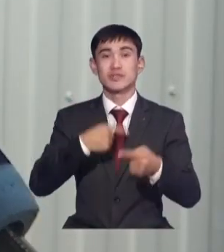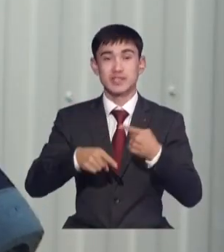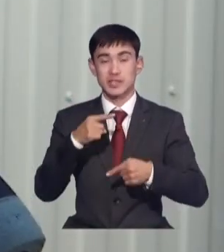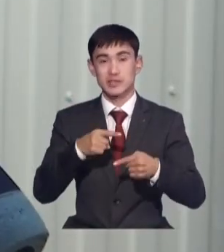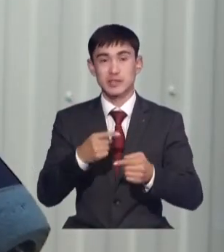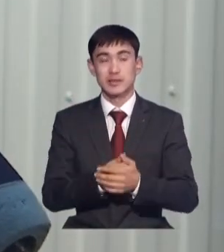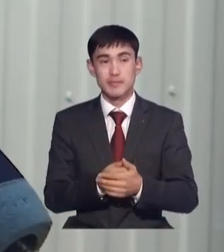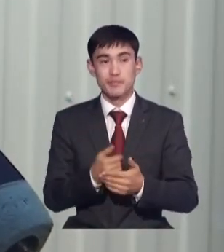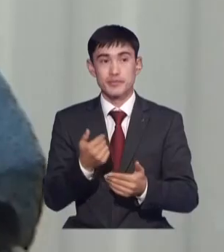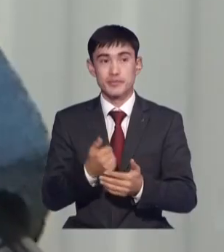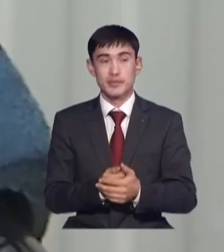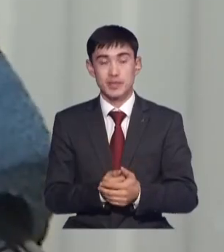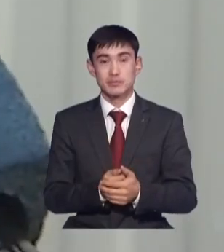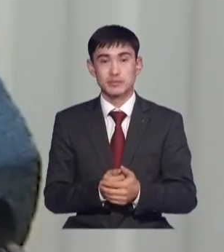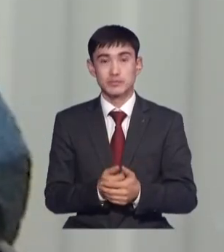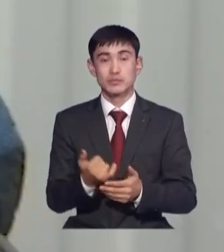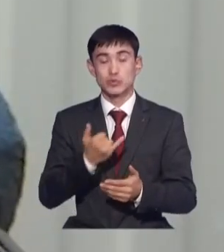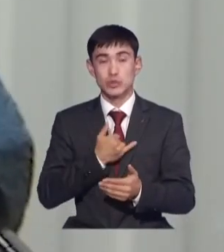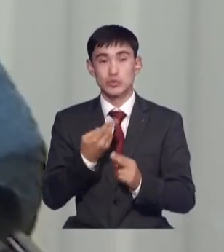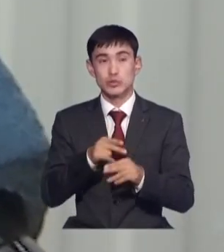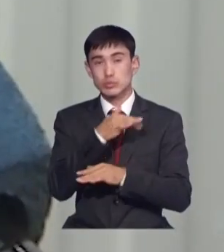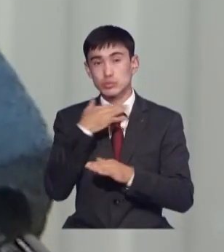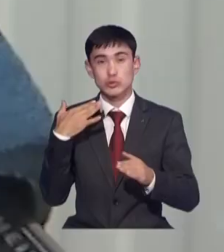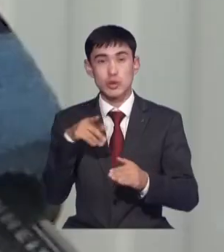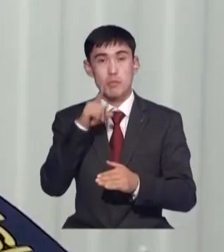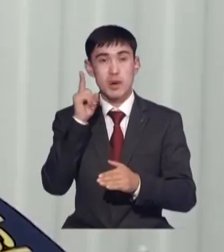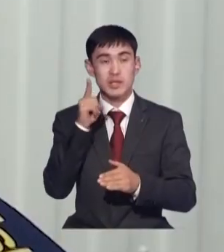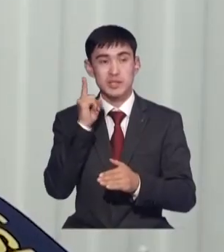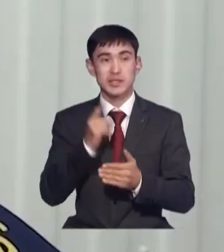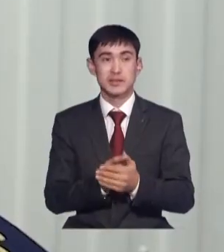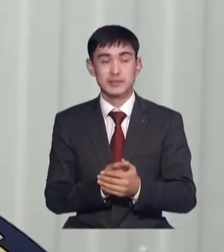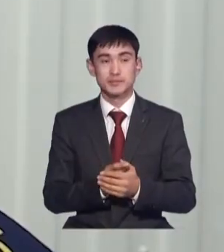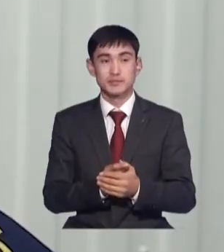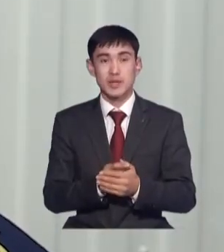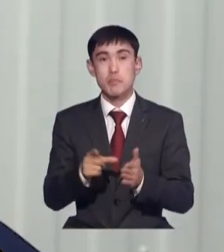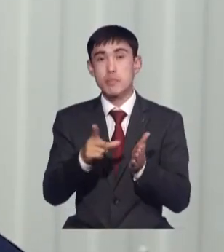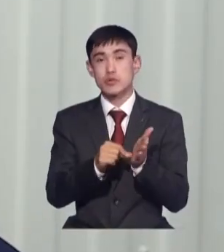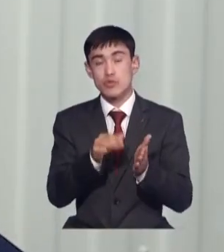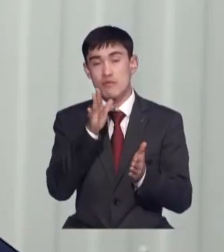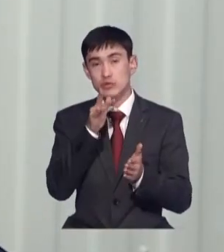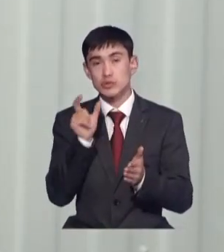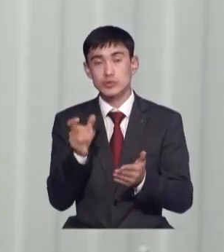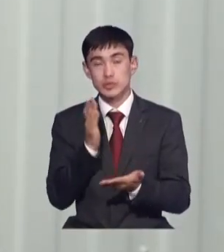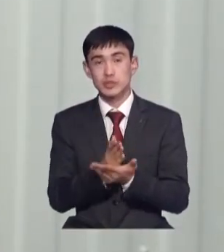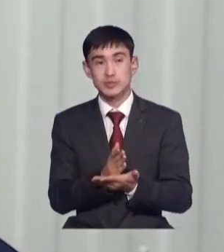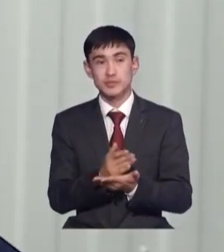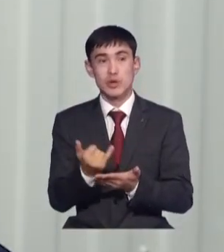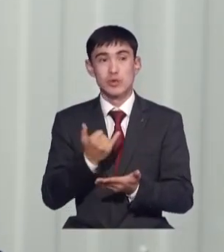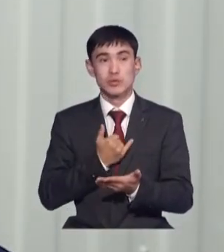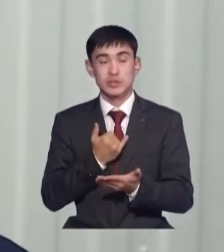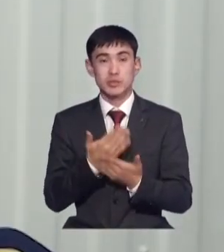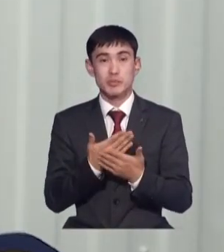возвращаются с декрета, реально. У нас очень много и молодых, и пенсионного возраста. У нас, знаете,